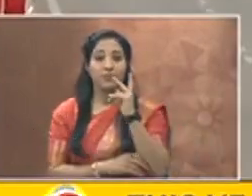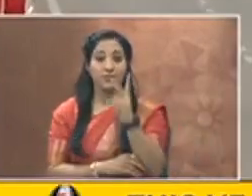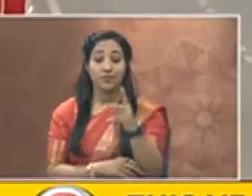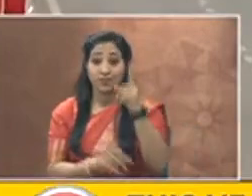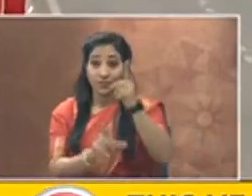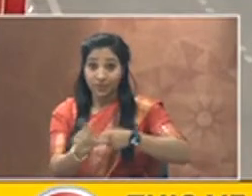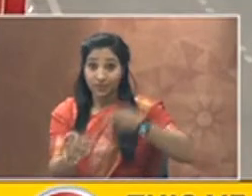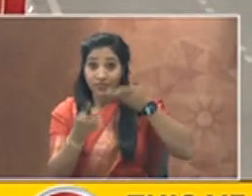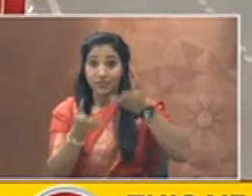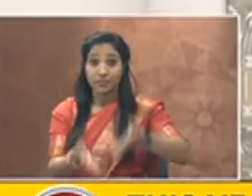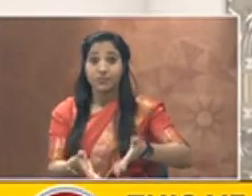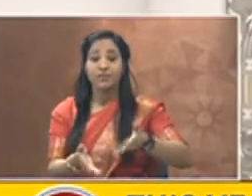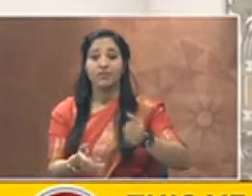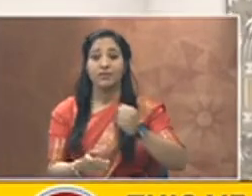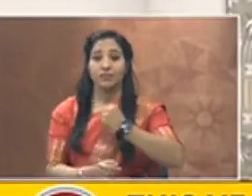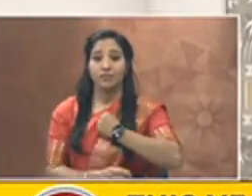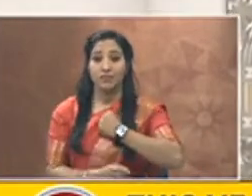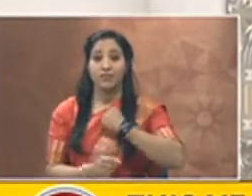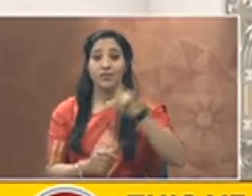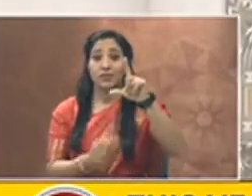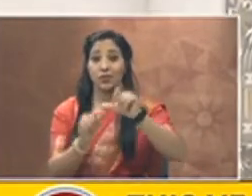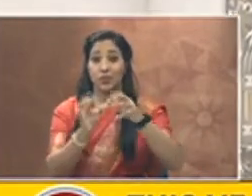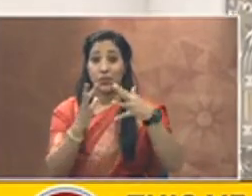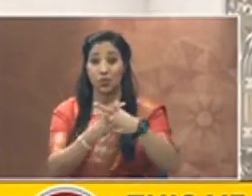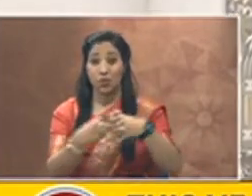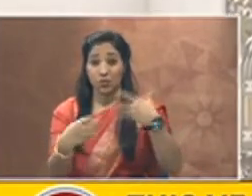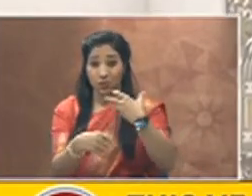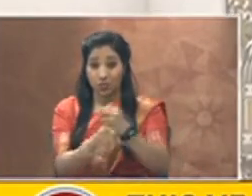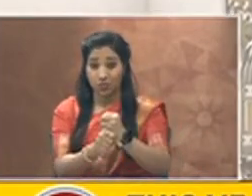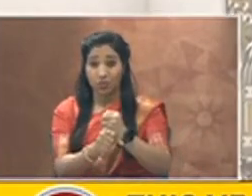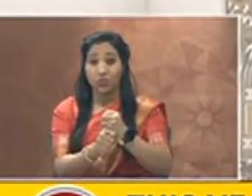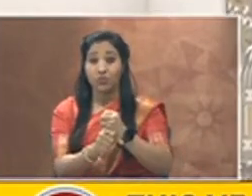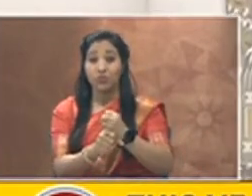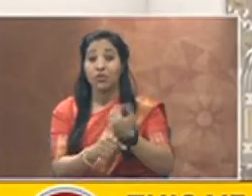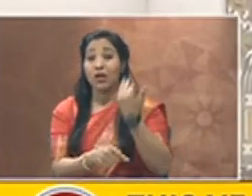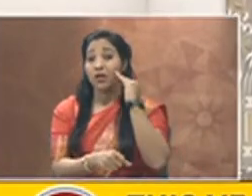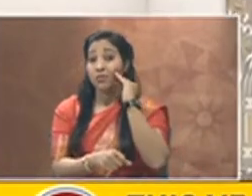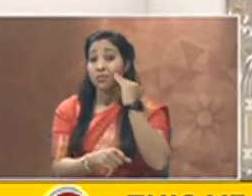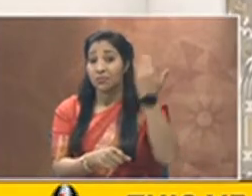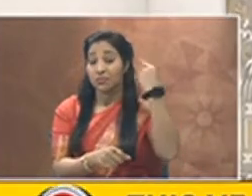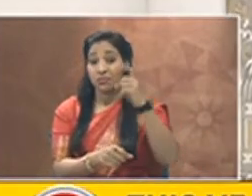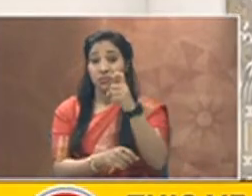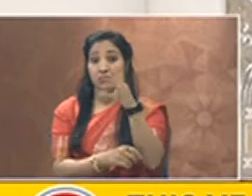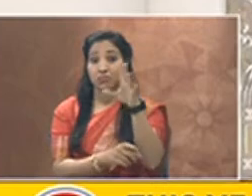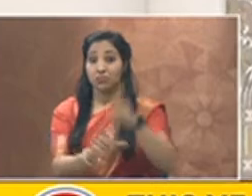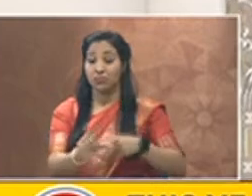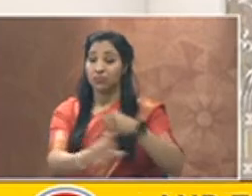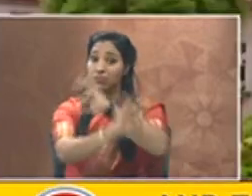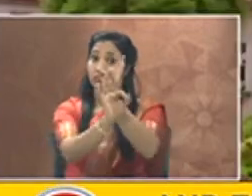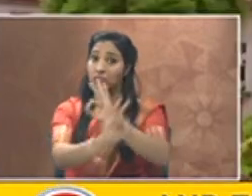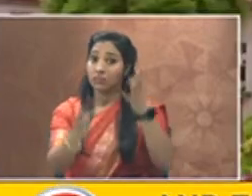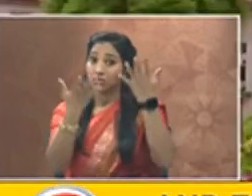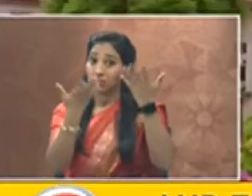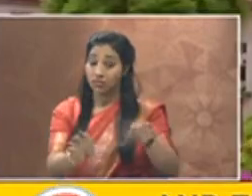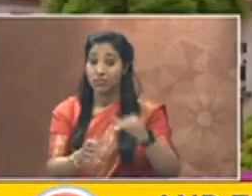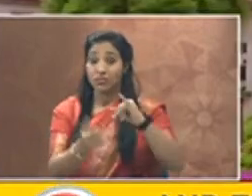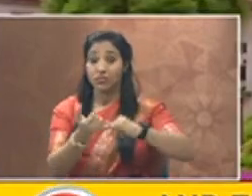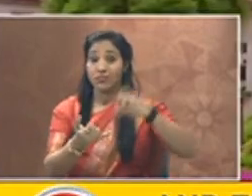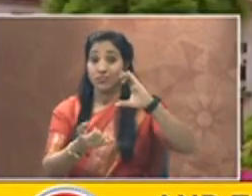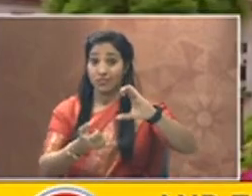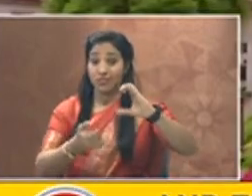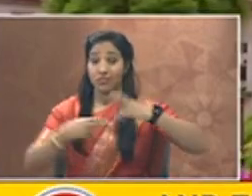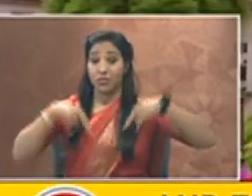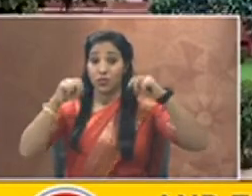इस साल हमारे संविधान के भी 75 वर्ष हो रहे हैं और सुप्रीम कोर्ट के